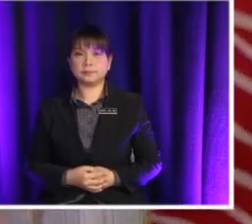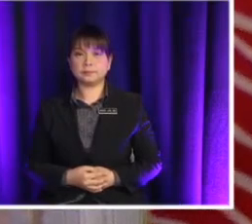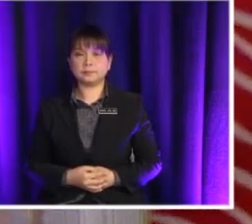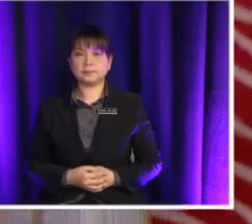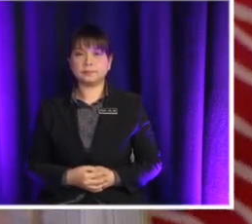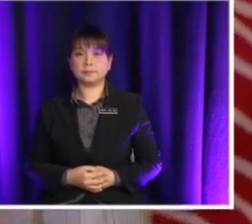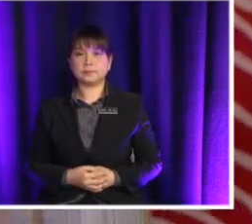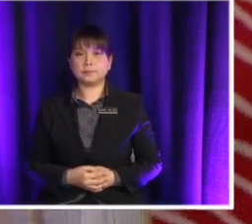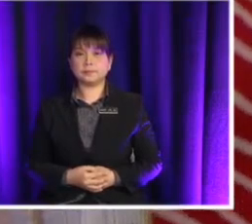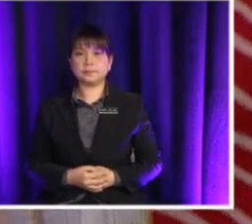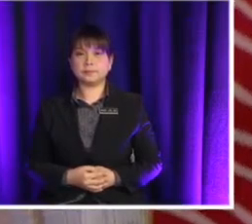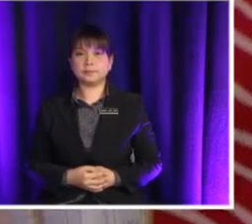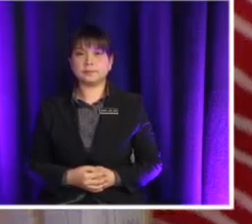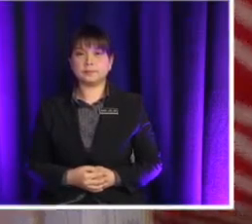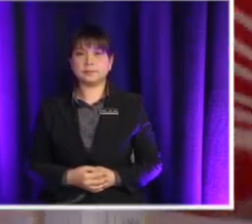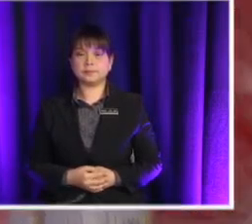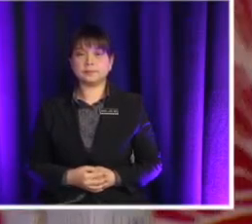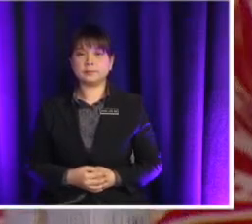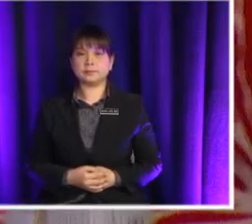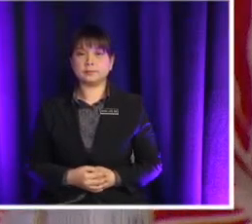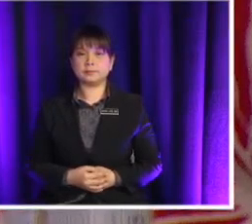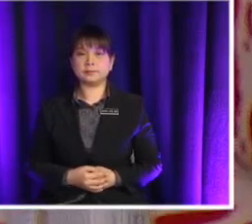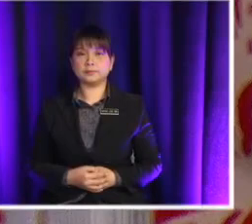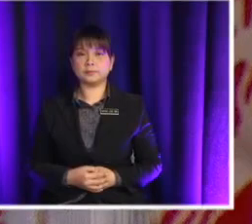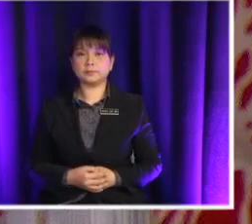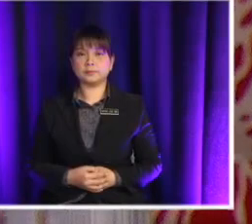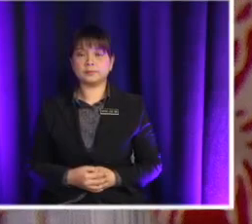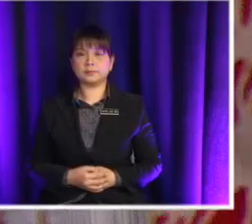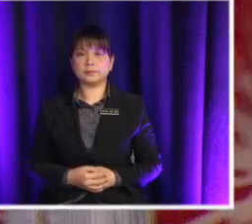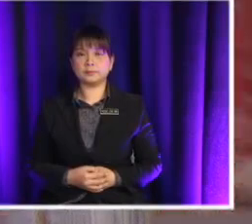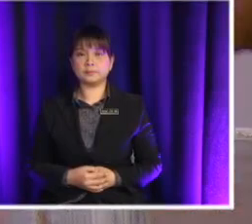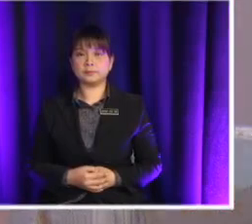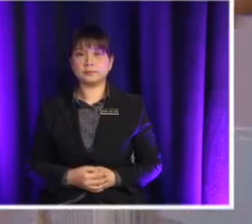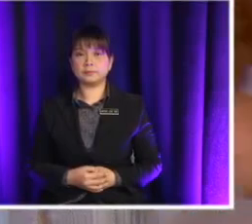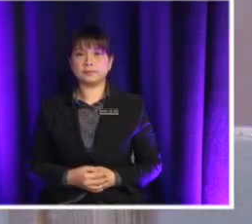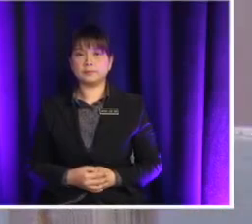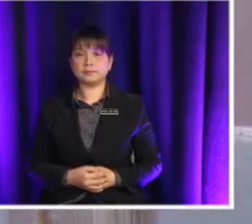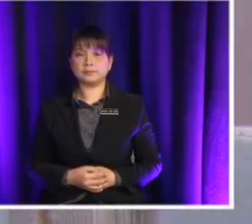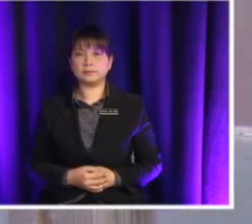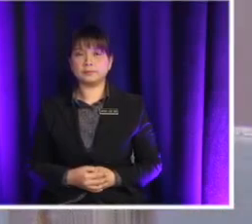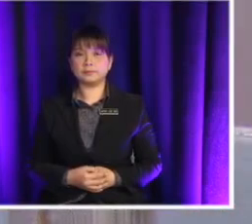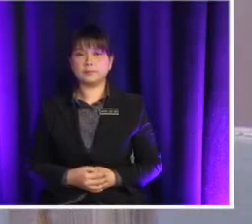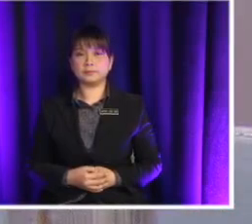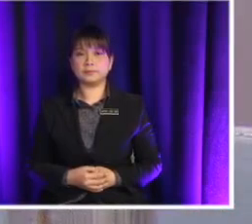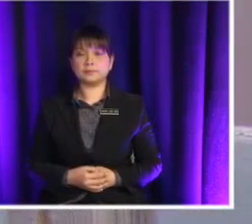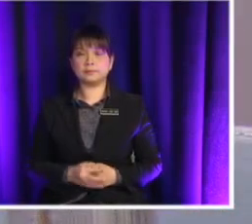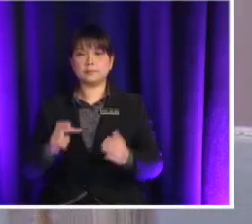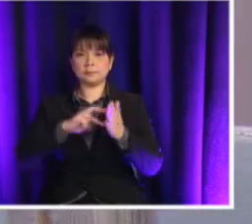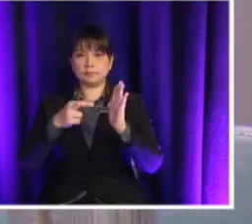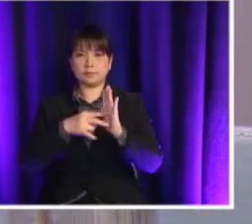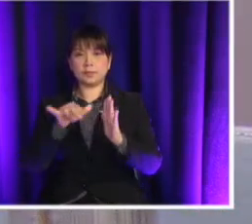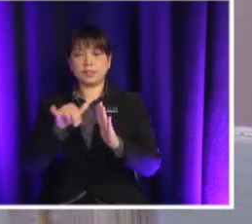baik, cikgu. Okey. So bila kita dah sambung kat situ, okey. So maksudnya kathod dia akan jumpa